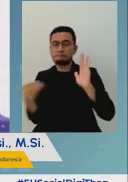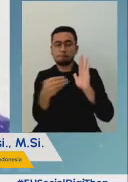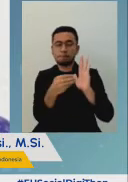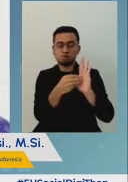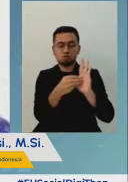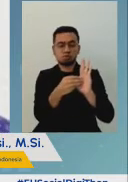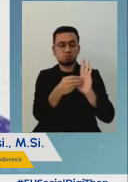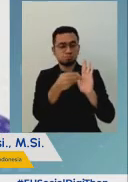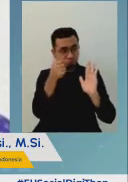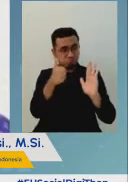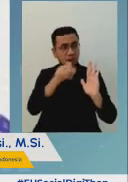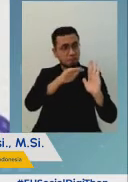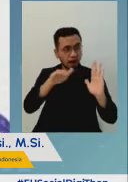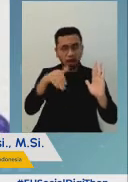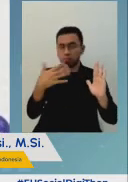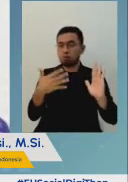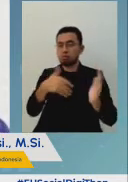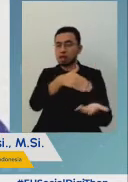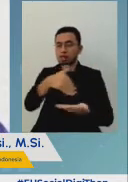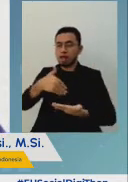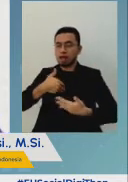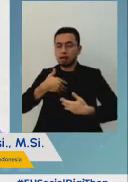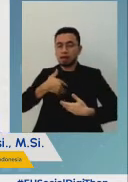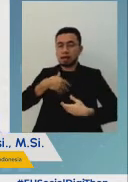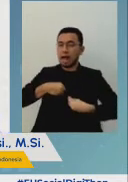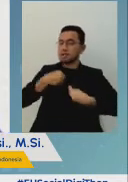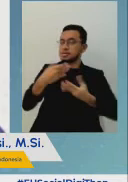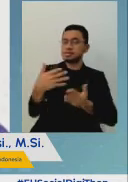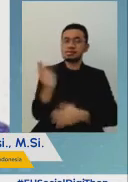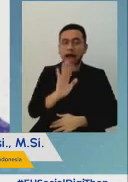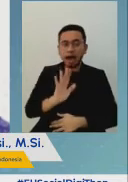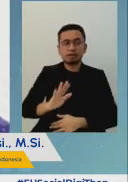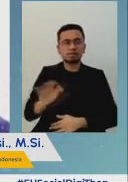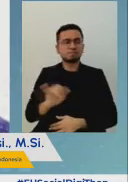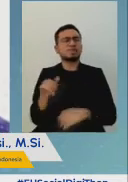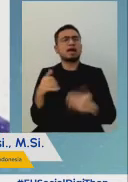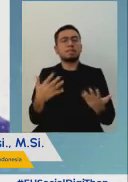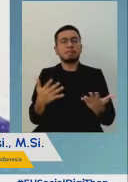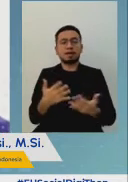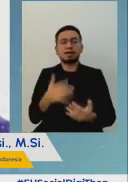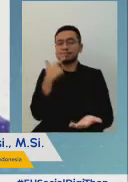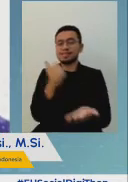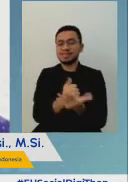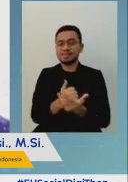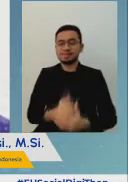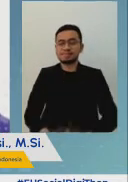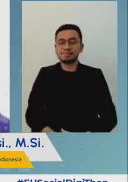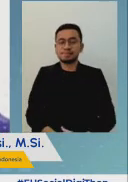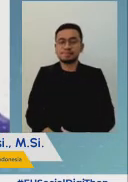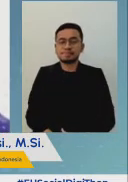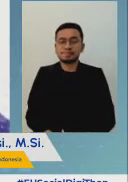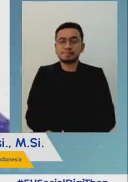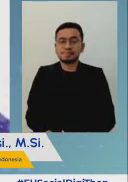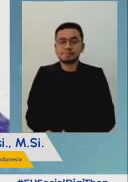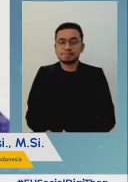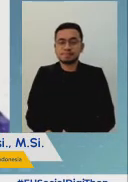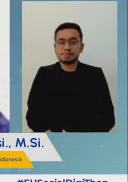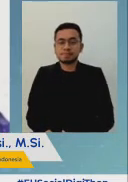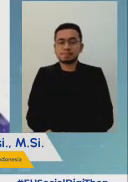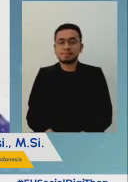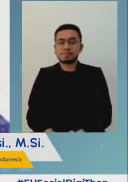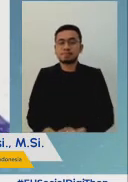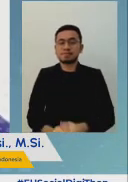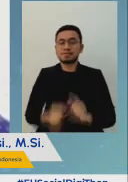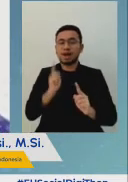yang tidak boleh untuk dibuka, gitu ya misalnya. Kemudian ketika saya memposting